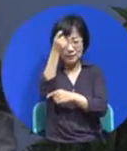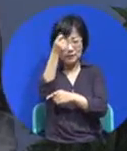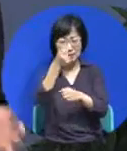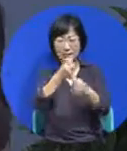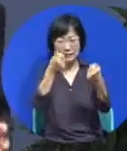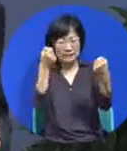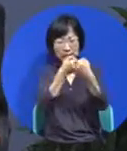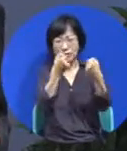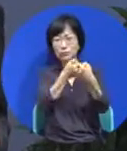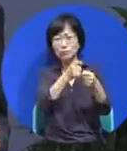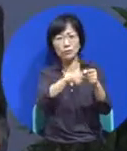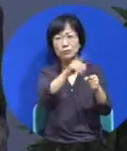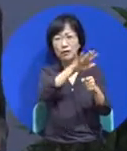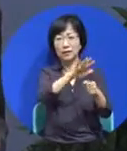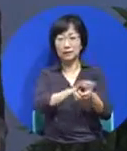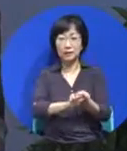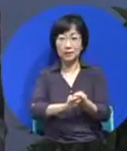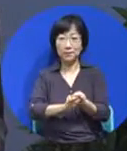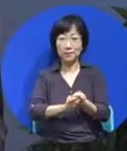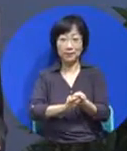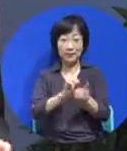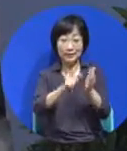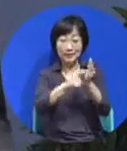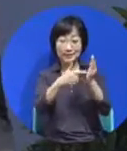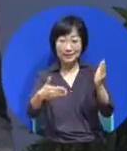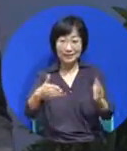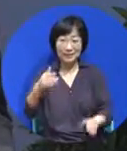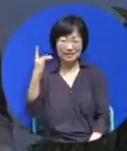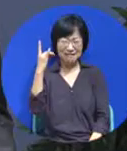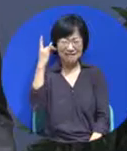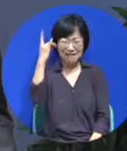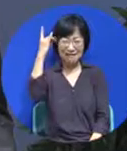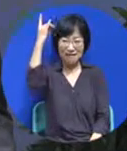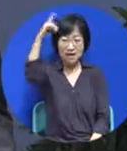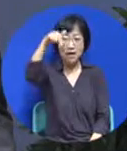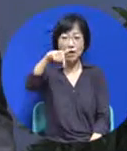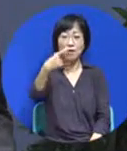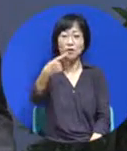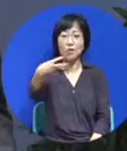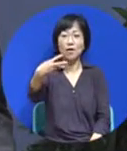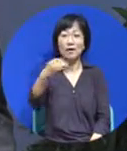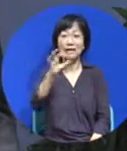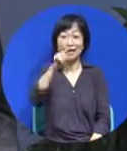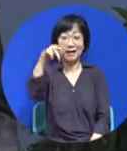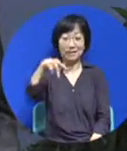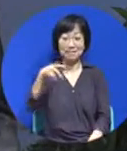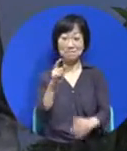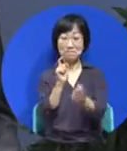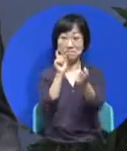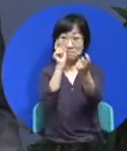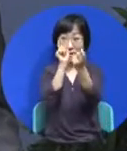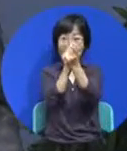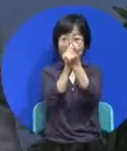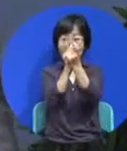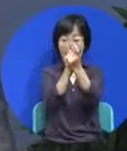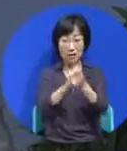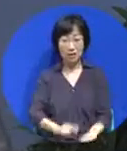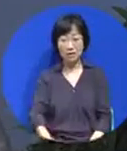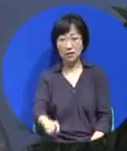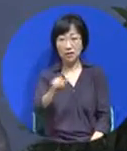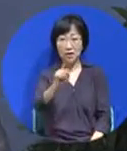아닙니다. 골리앗을 만나게 된 겁니다. But David went out not just to fight, but he went and he met Goliath. 그 힘센 골리앗에게